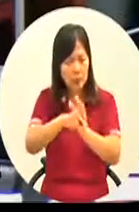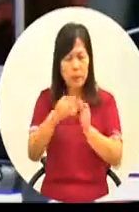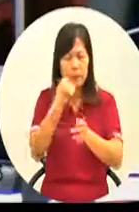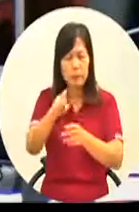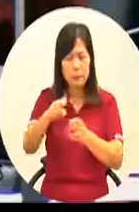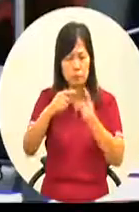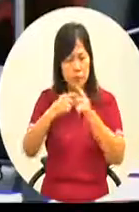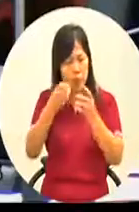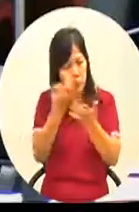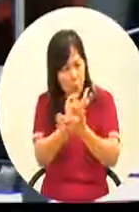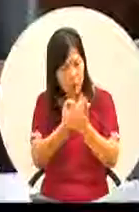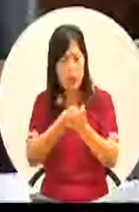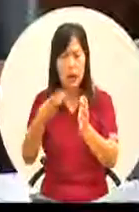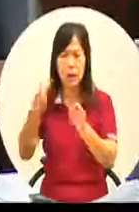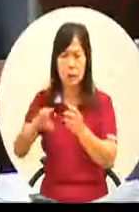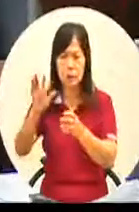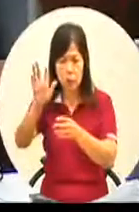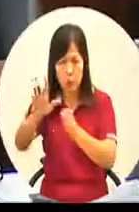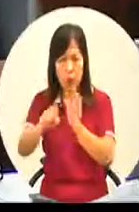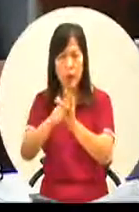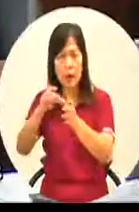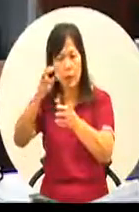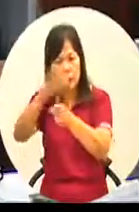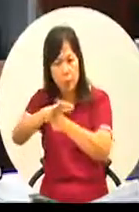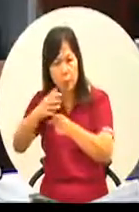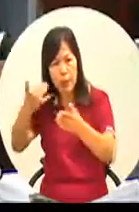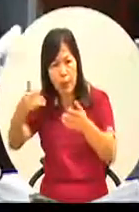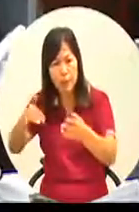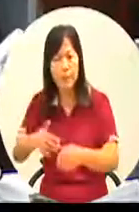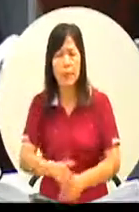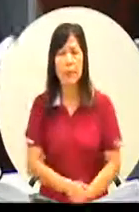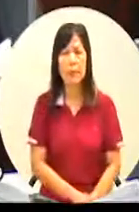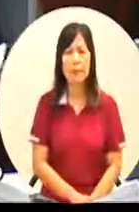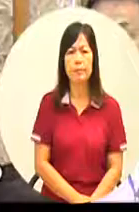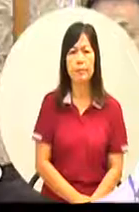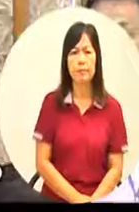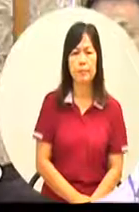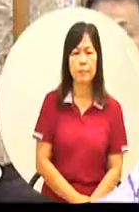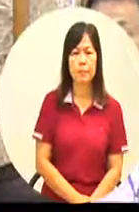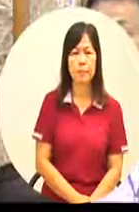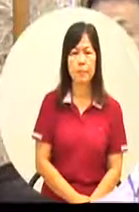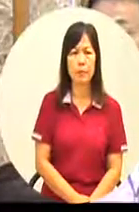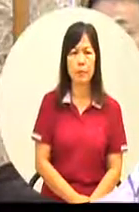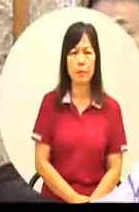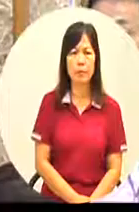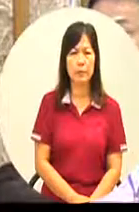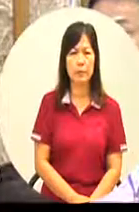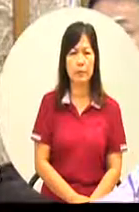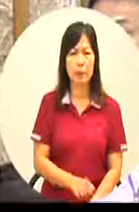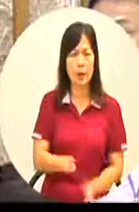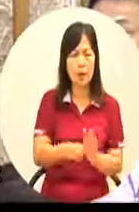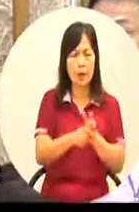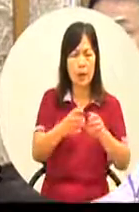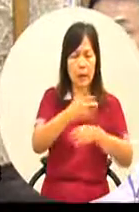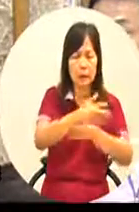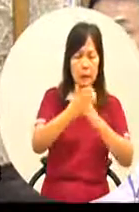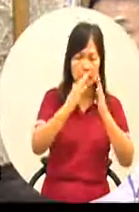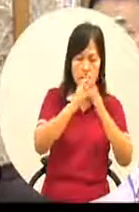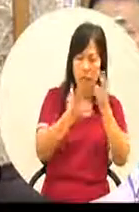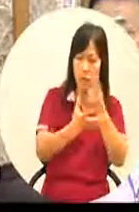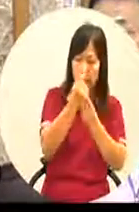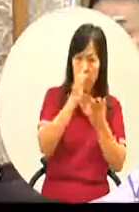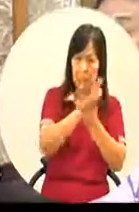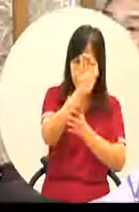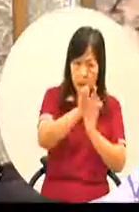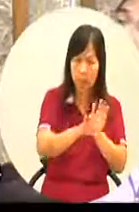有编列没有补足，到底是安怎？ 多谢王议员吼。那其实关系合并以来，以